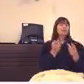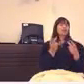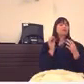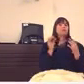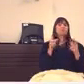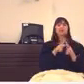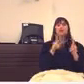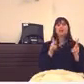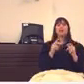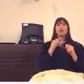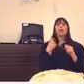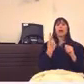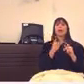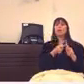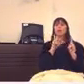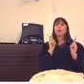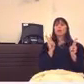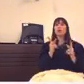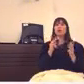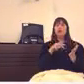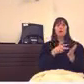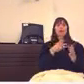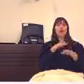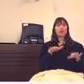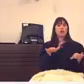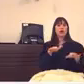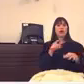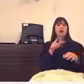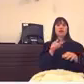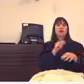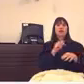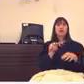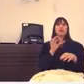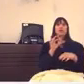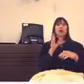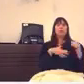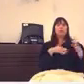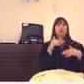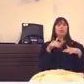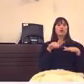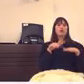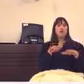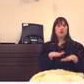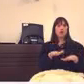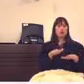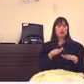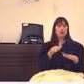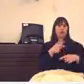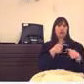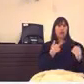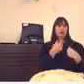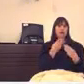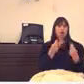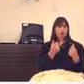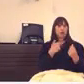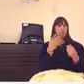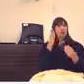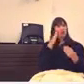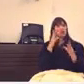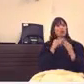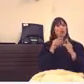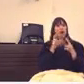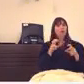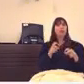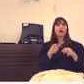ומהיקב. אחד מהפתרונות שעמד על השולחן זה הנושא של מבנה בו יושבת עמותת לב חש. מהיכרותי עם העמותה הזאת